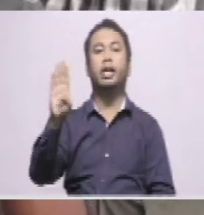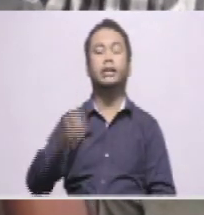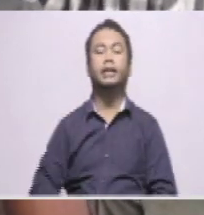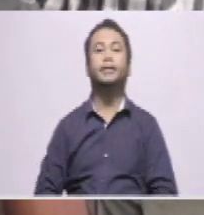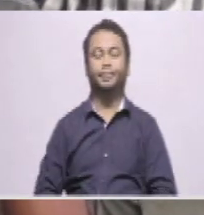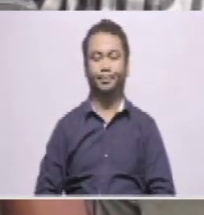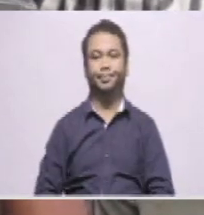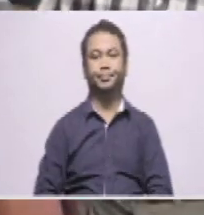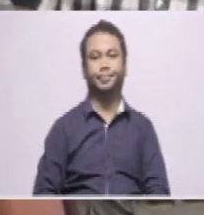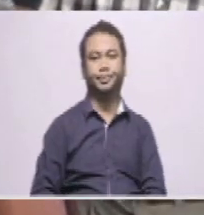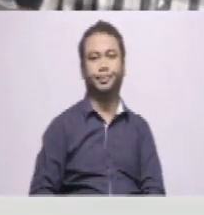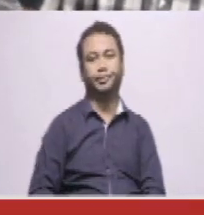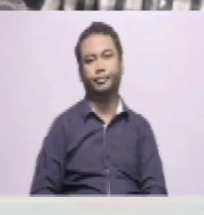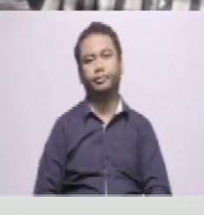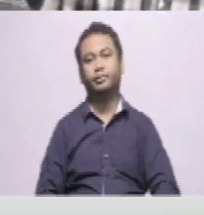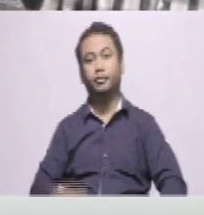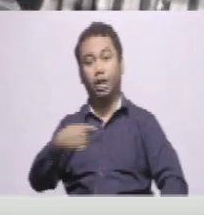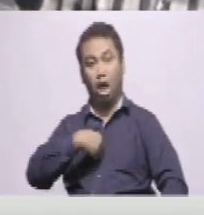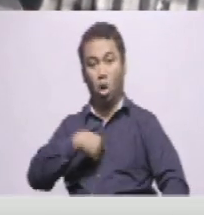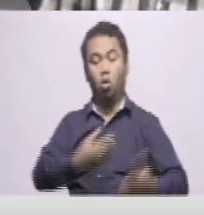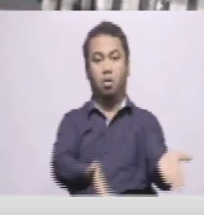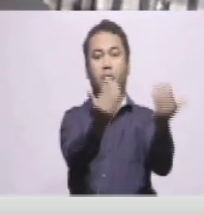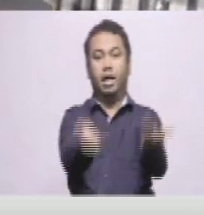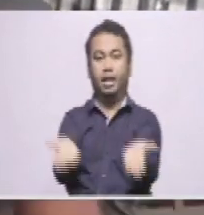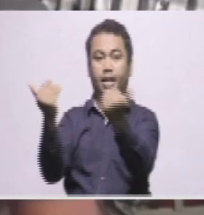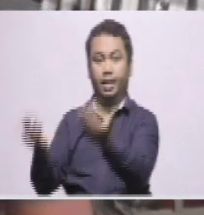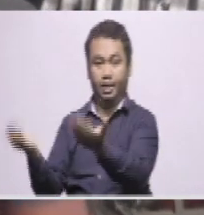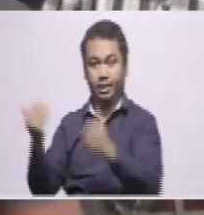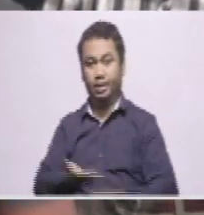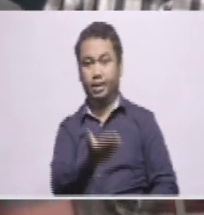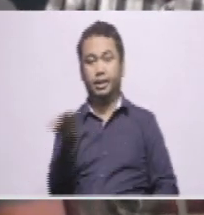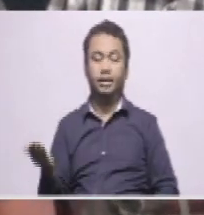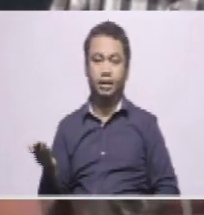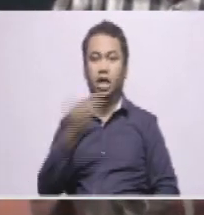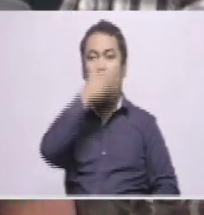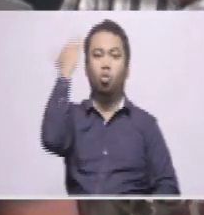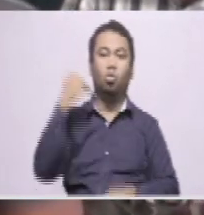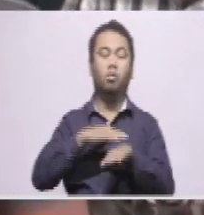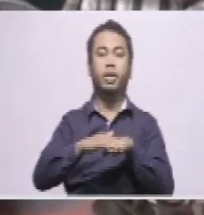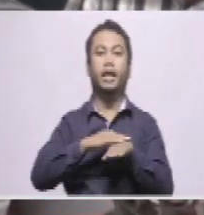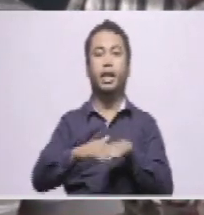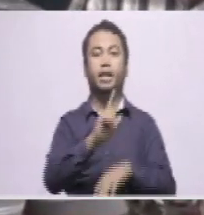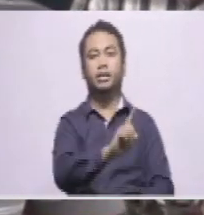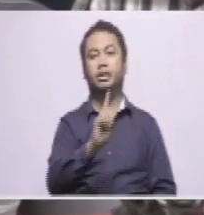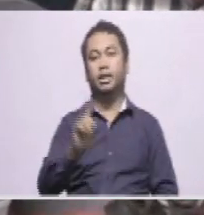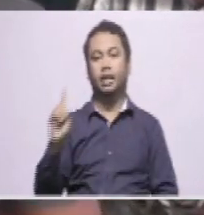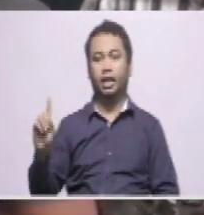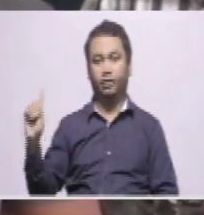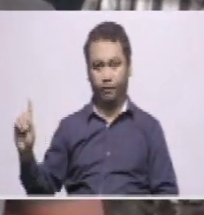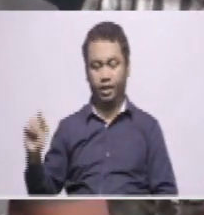atsika olom-pirenena tsirairay avy a mba ho avy handray anjara mavitrika